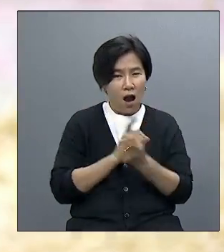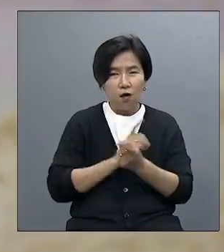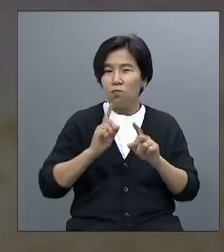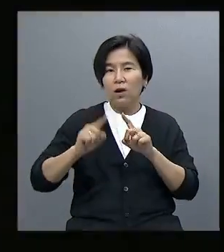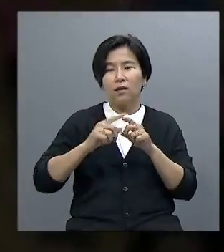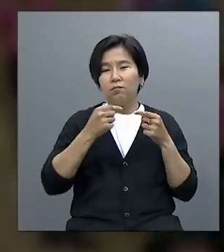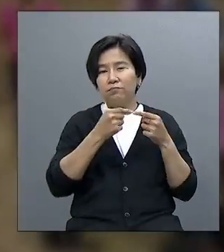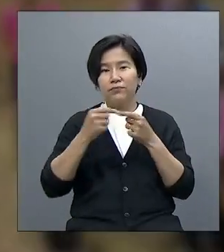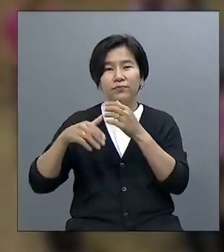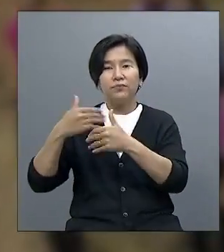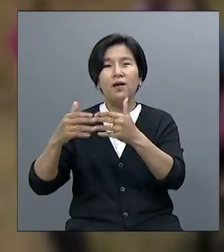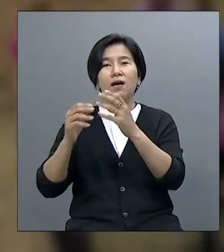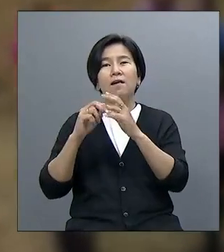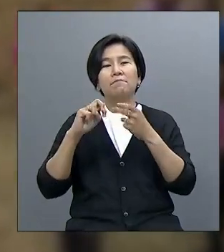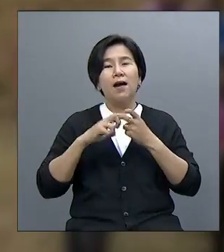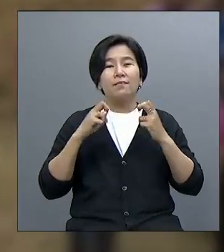ค่ะ